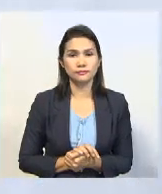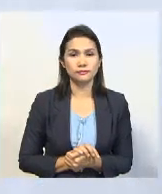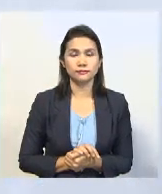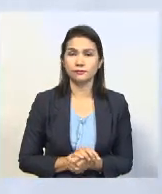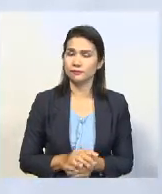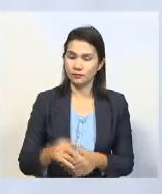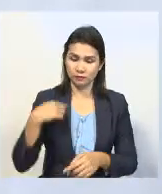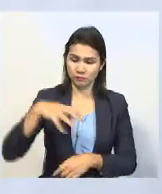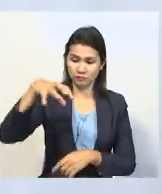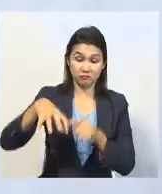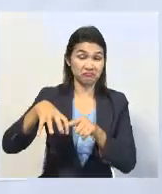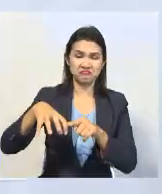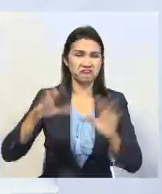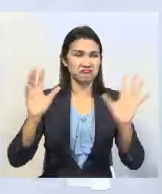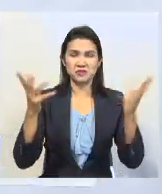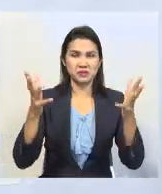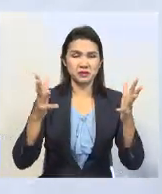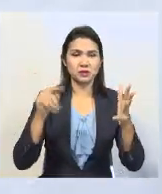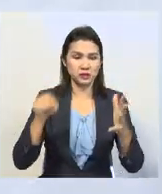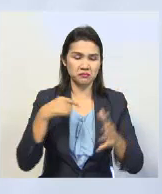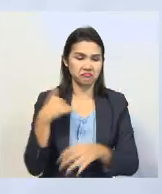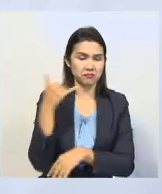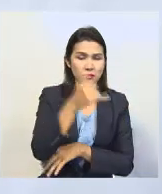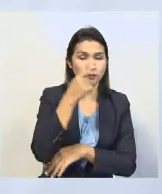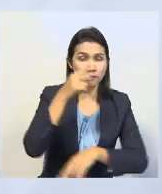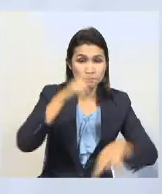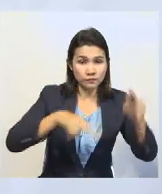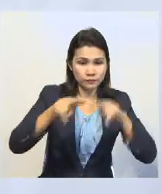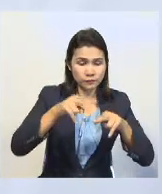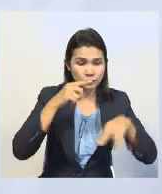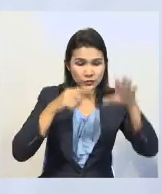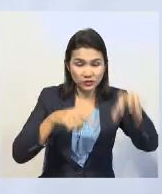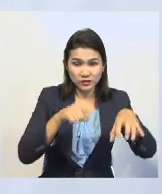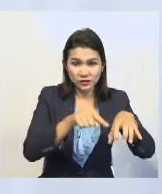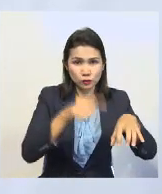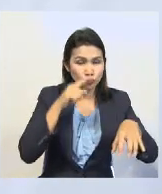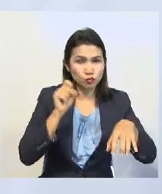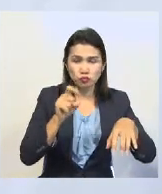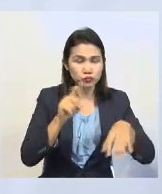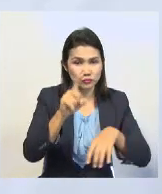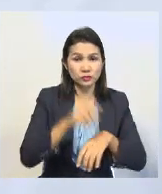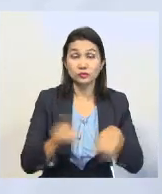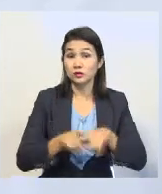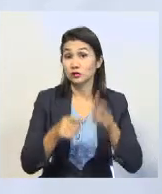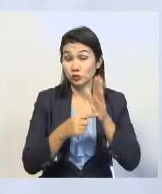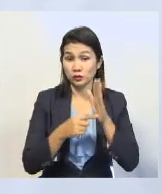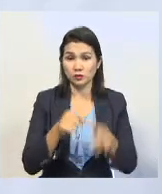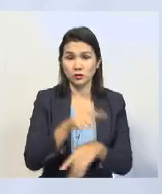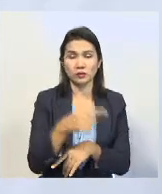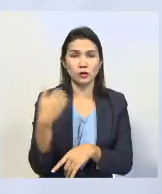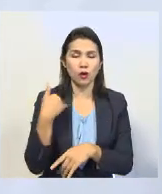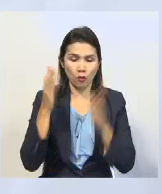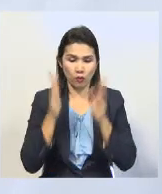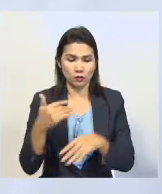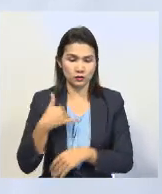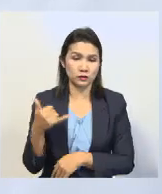ไม่มีหน่วยงานไหนที่สามารถจะไปตรวจเช็คกับหน่วยงานเจ้าของเรื่องได้ทันทีอย่างเช่นสมมติมีเรื่องคืนแต่ก็จะติดต่อไ